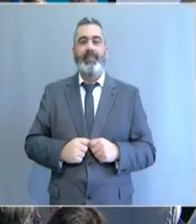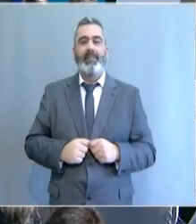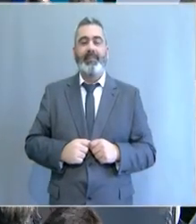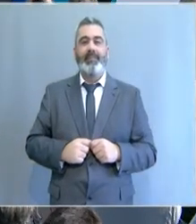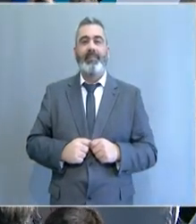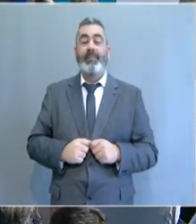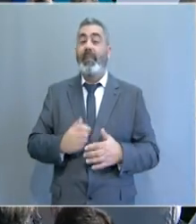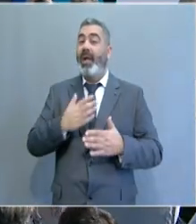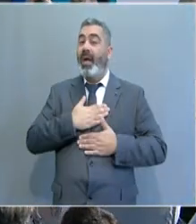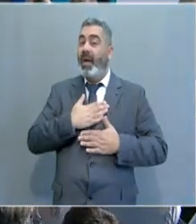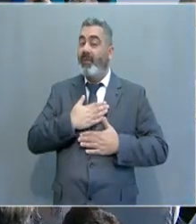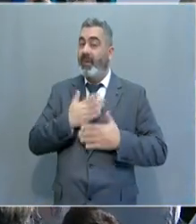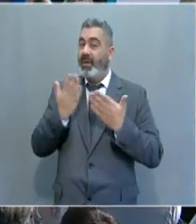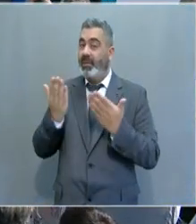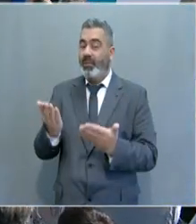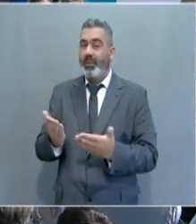Σας ευχαριστούμε θερμά.